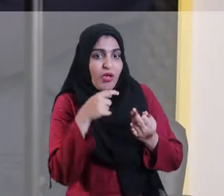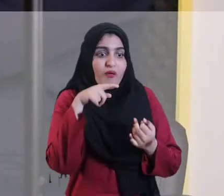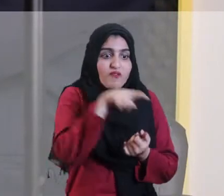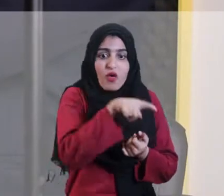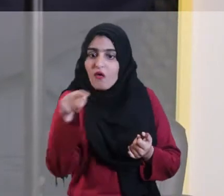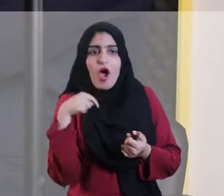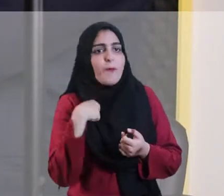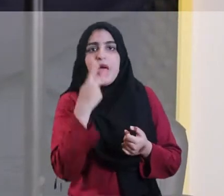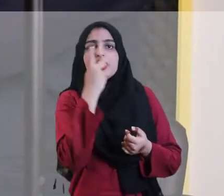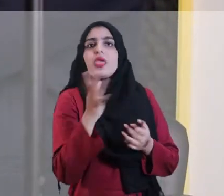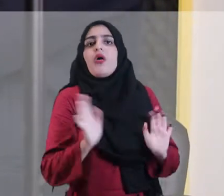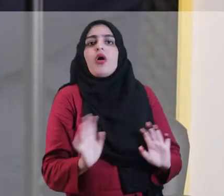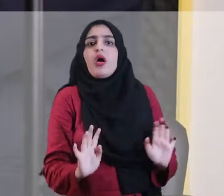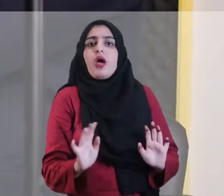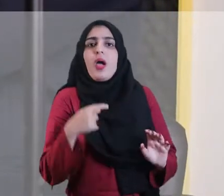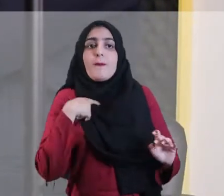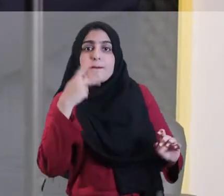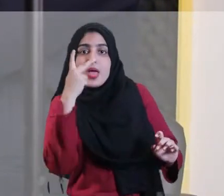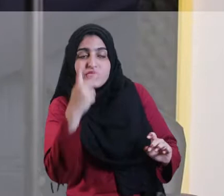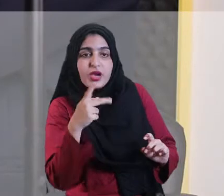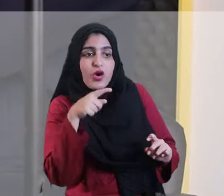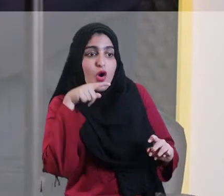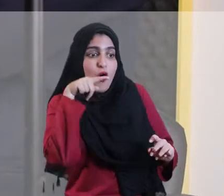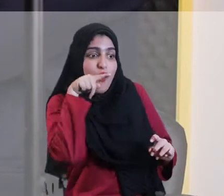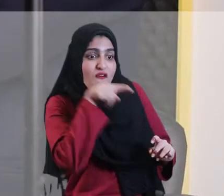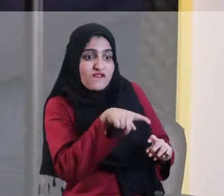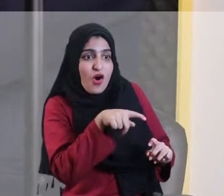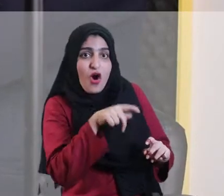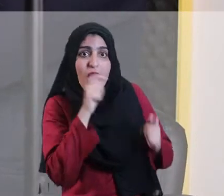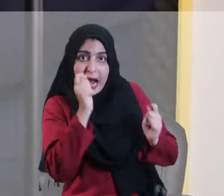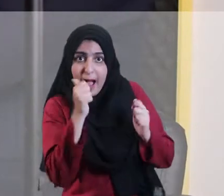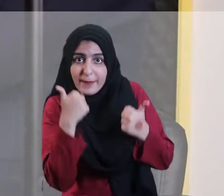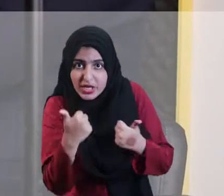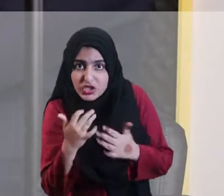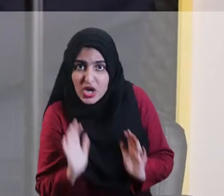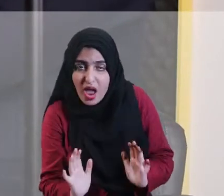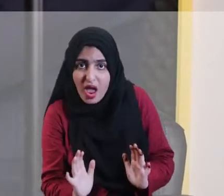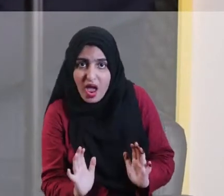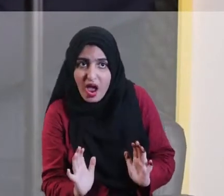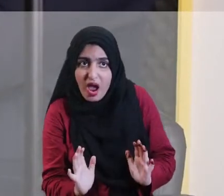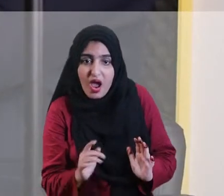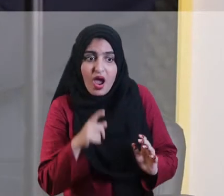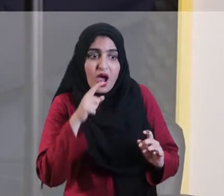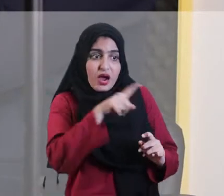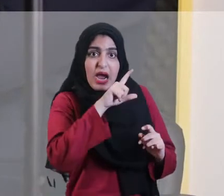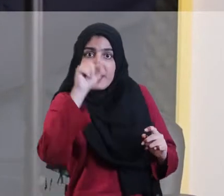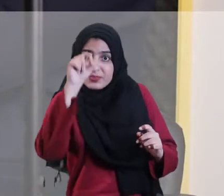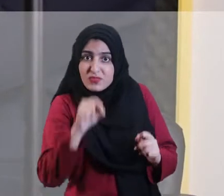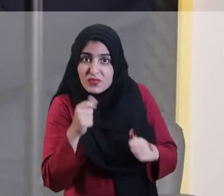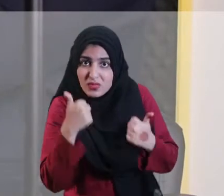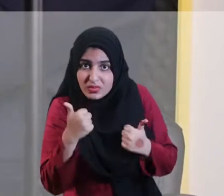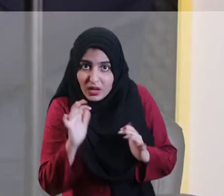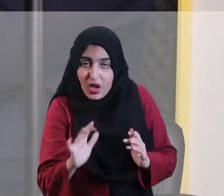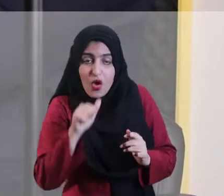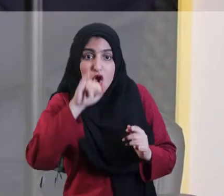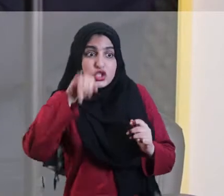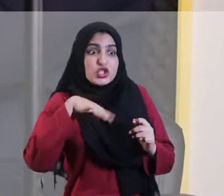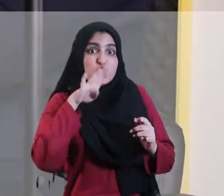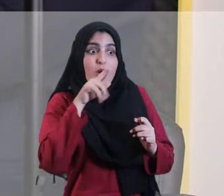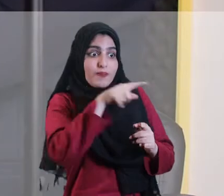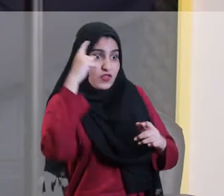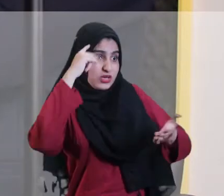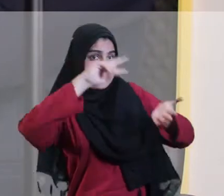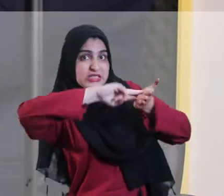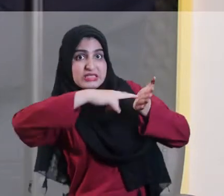बैकग्राउंड है हम यह देखा कि आप मेरिट पर फिट आते हैं कि नहीं तो बात क्या हो उस इंसान को वह जॉब दो